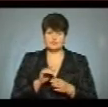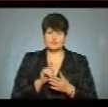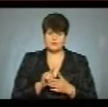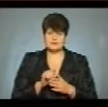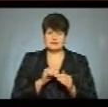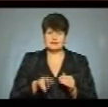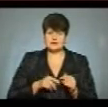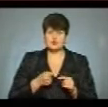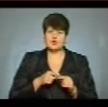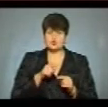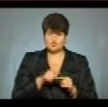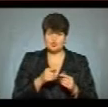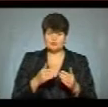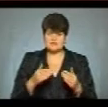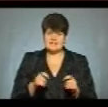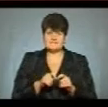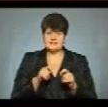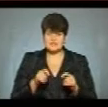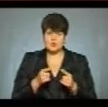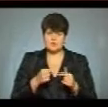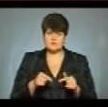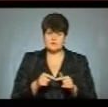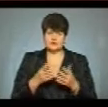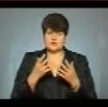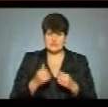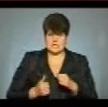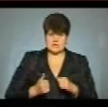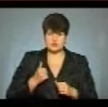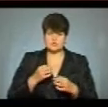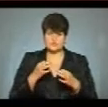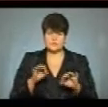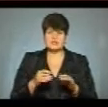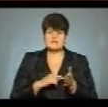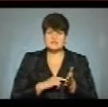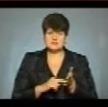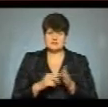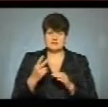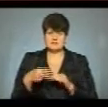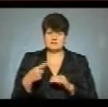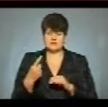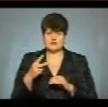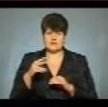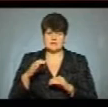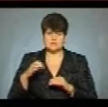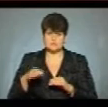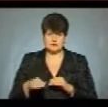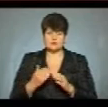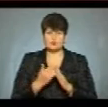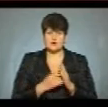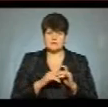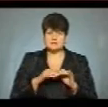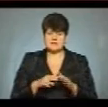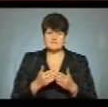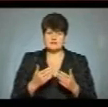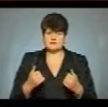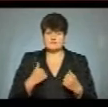цього музею Євгена Філя, відкриття організували до Дня гідності та свободи, який відзначають 21 листопада. У програмі заходу –